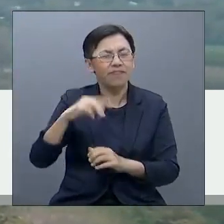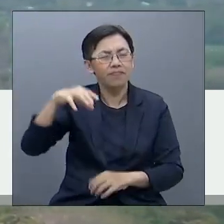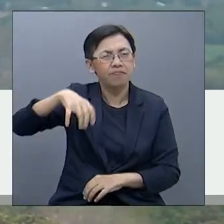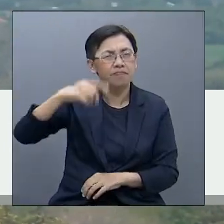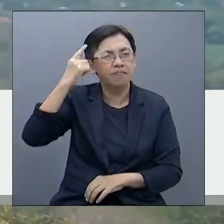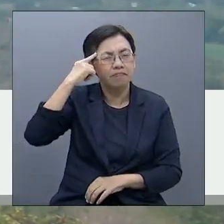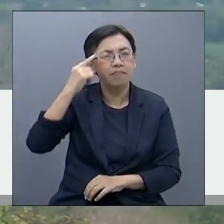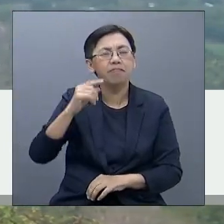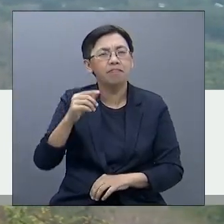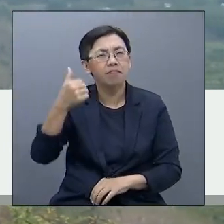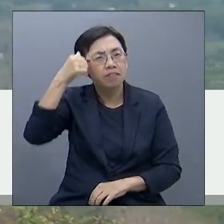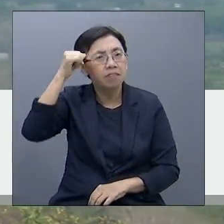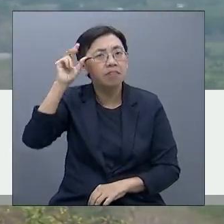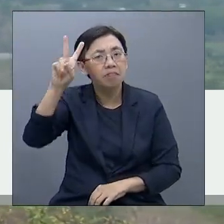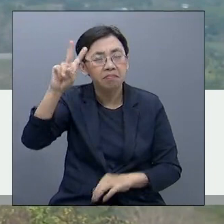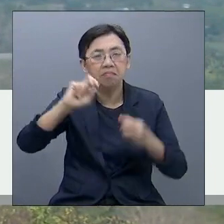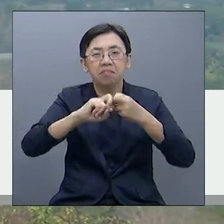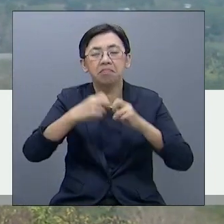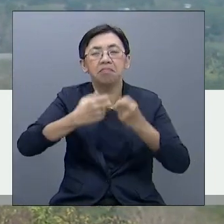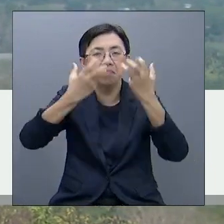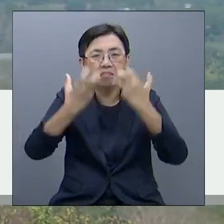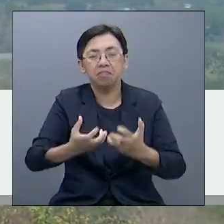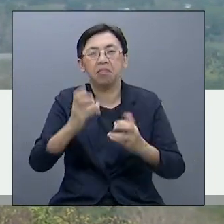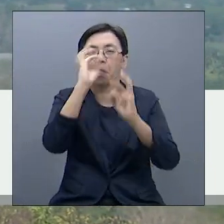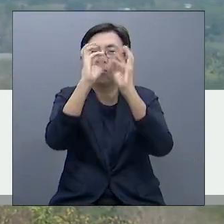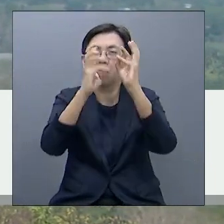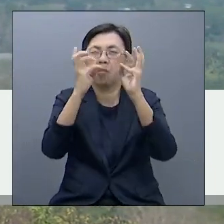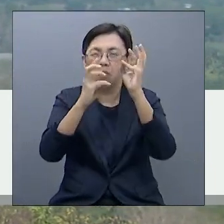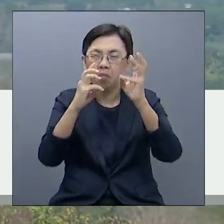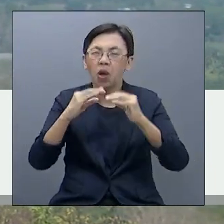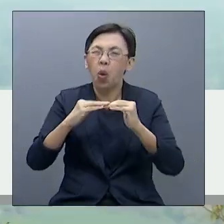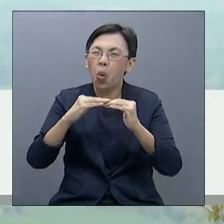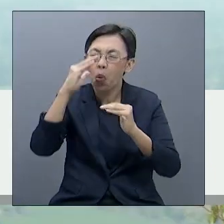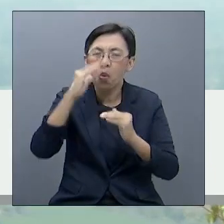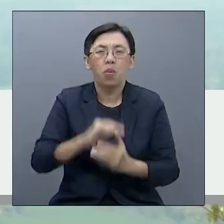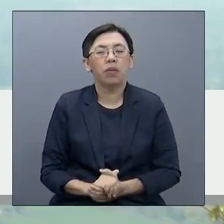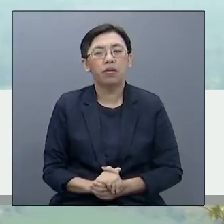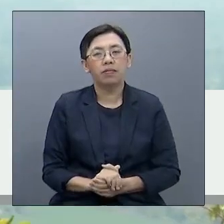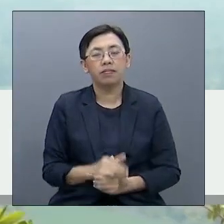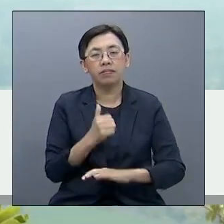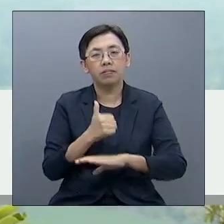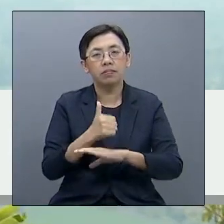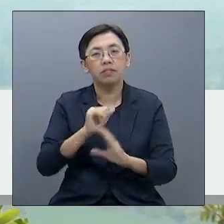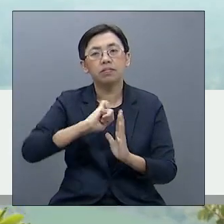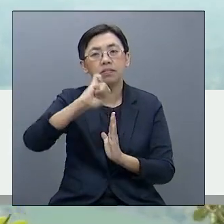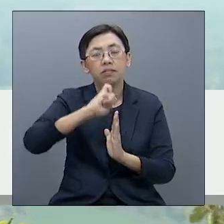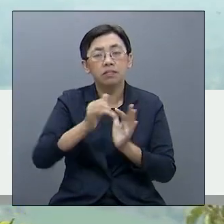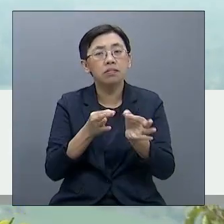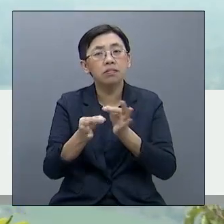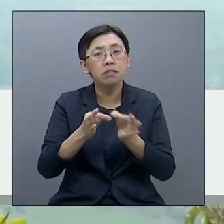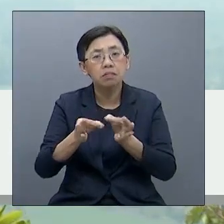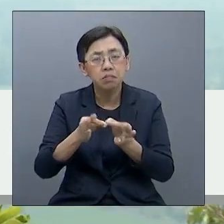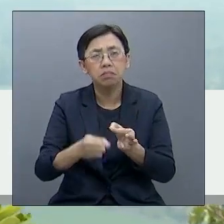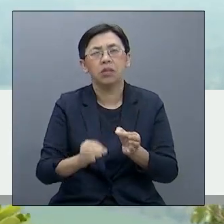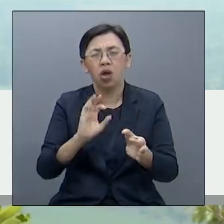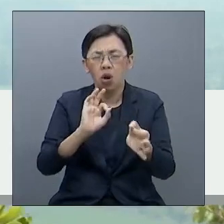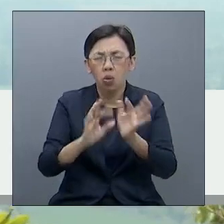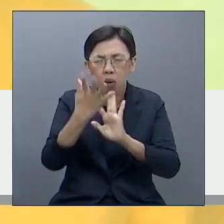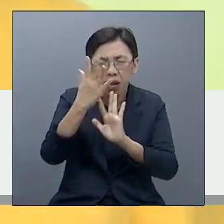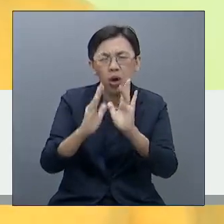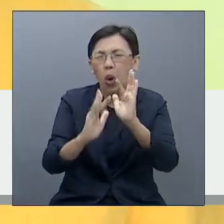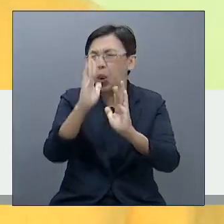ฝุ่นจะกลับมาวิกฤตอีกครั้งหนึ่งผู้ว่าราชการจังหวัดเชียงใหม่ระบุว่าสาเหตุของฝุ่นควันในเวล